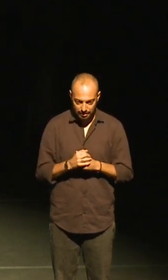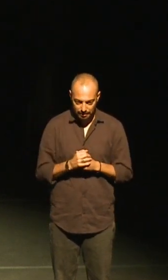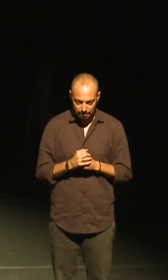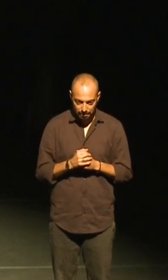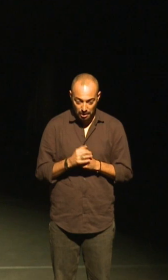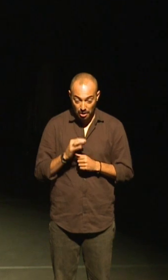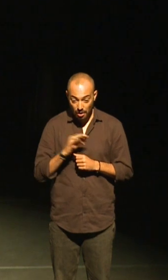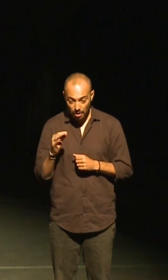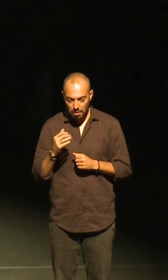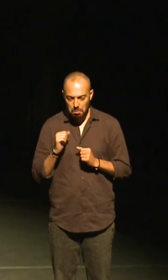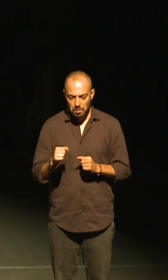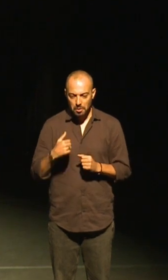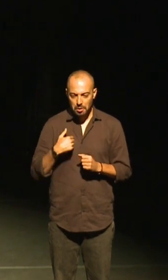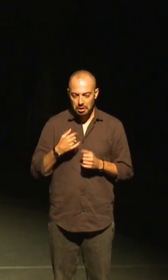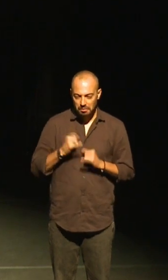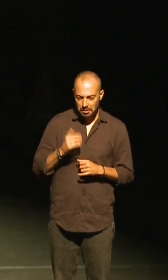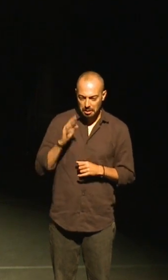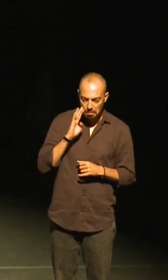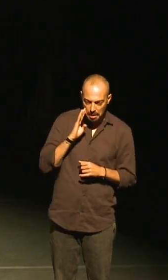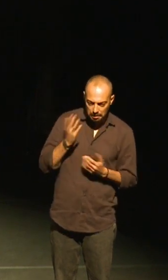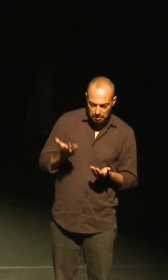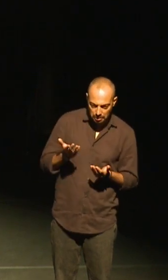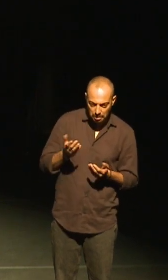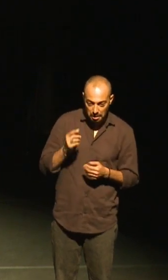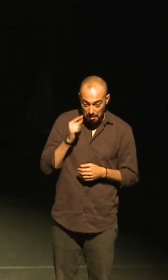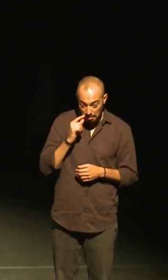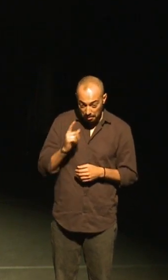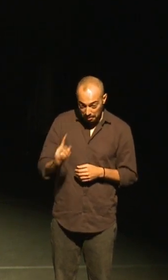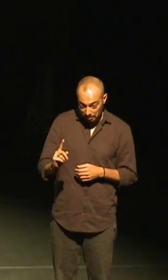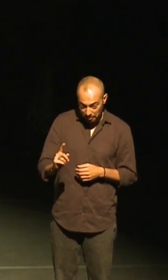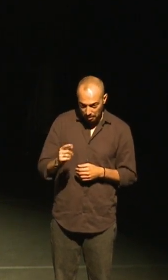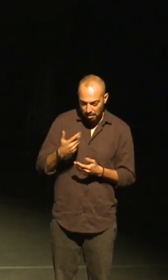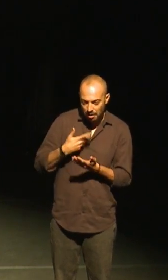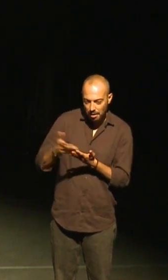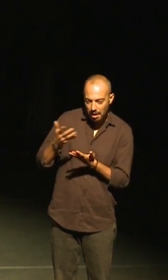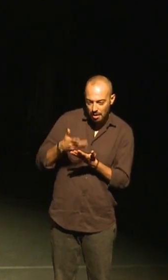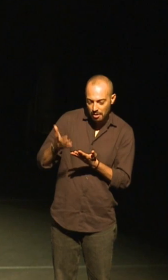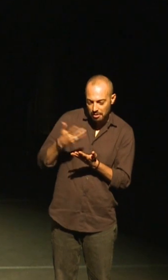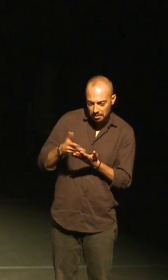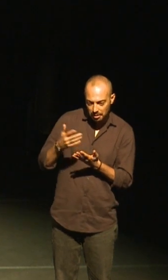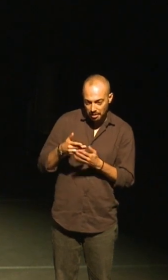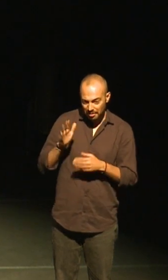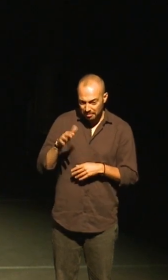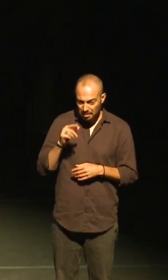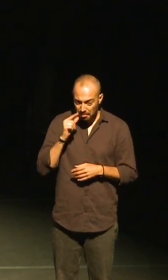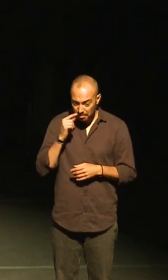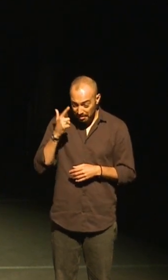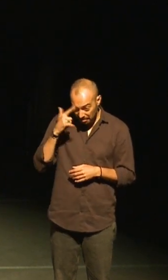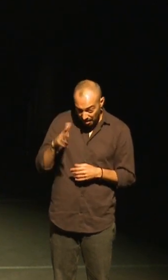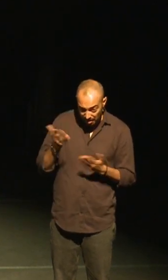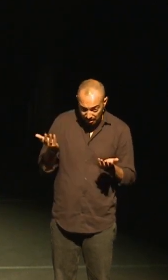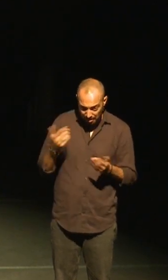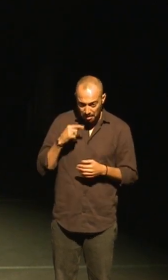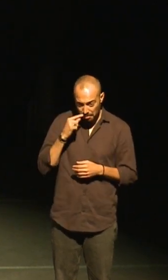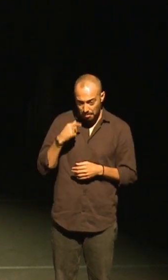questo papà che fino a qualche anno prima sarebbe entrato in un tunnel io Io vorrei solo salutare le madri